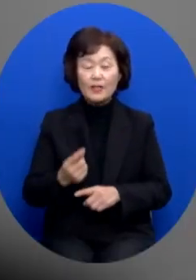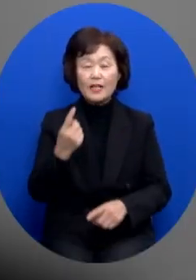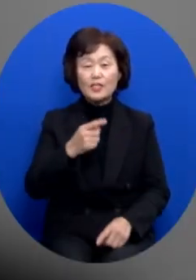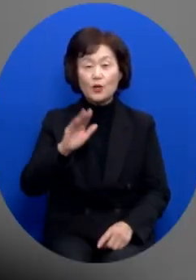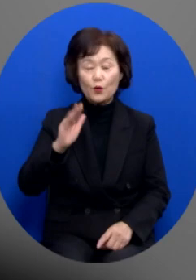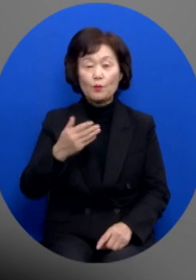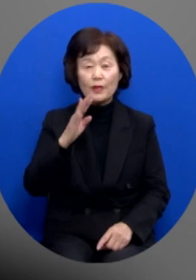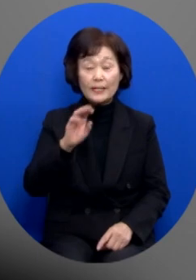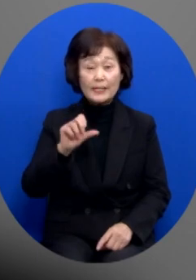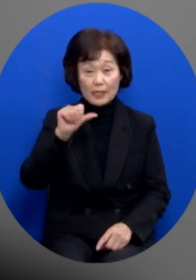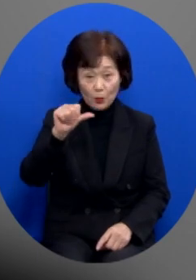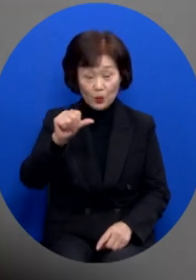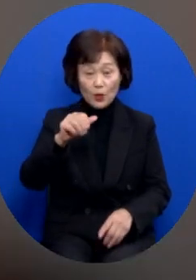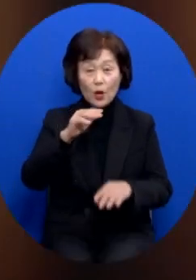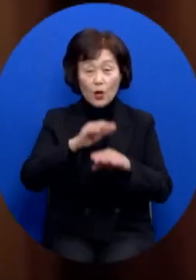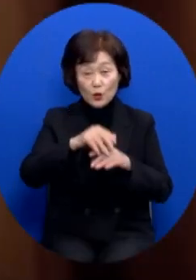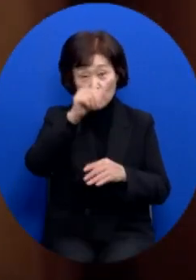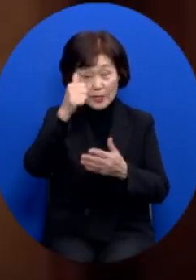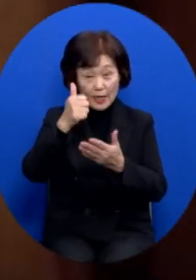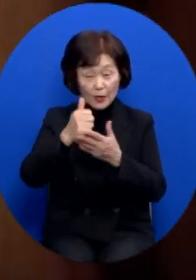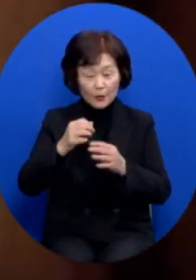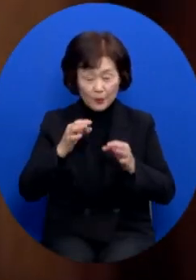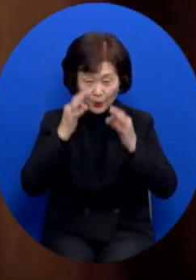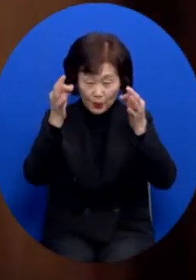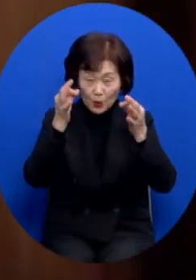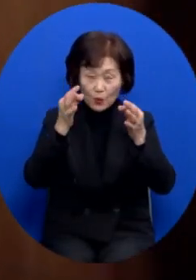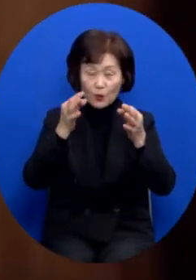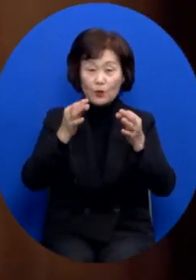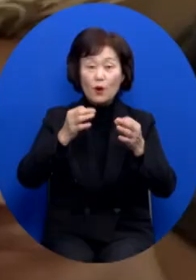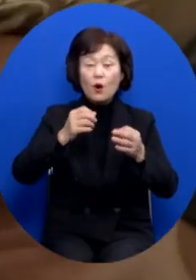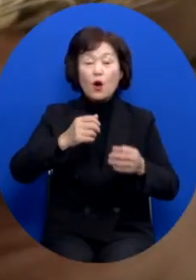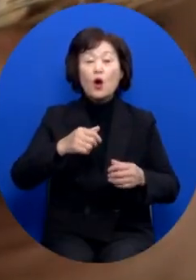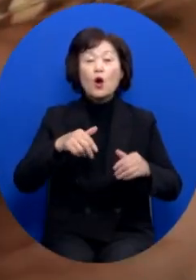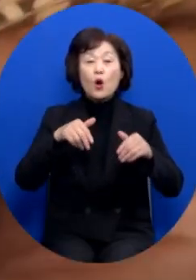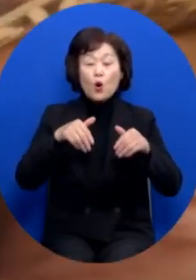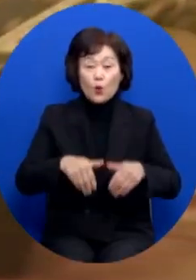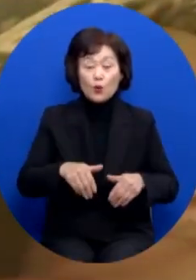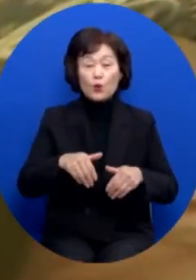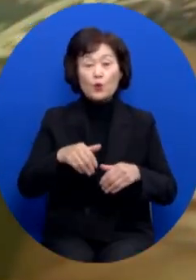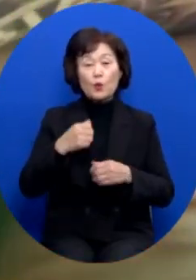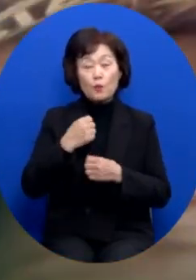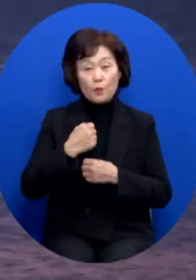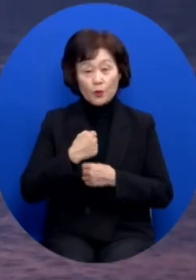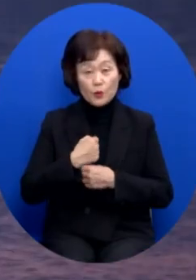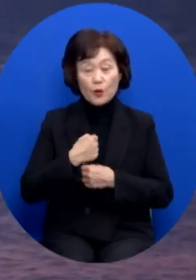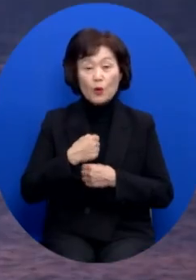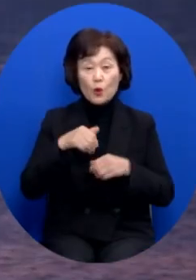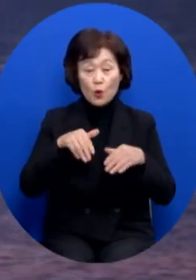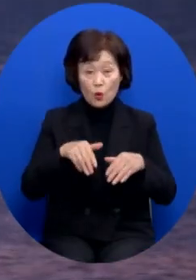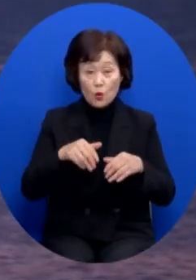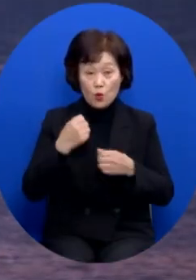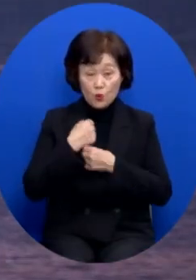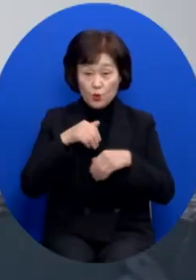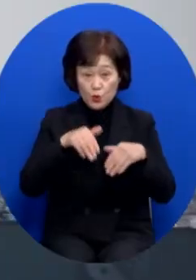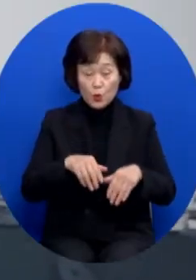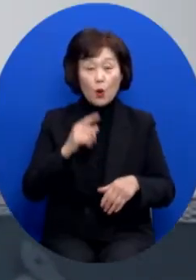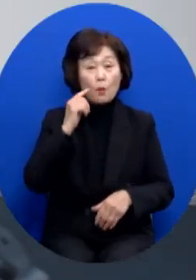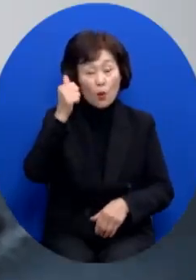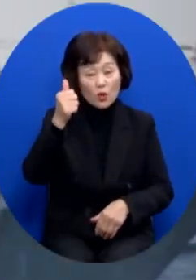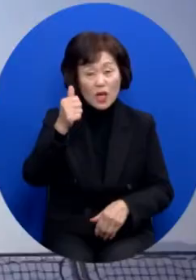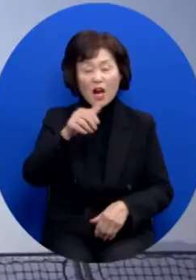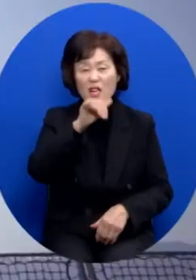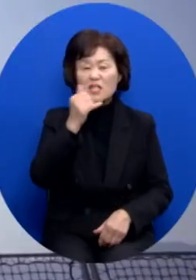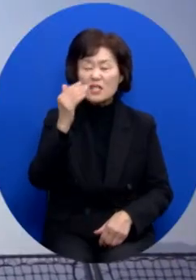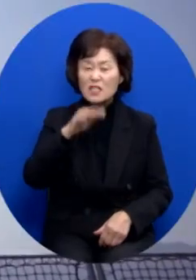1945년 손원일 제독의 노력으로 해군에는 교회와 군종 목사가 세워졌지만 해군 함정과 교구지에는 군종 목사를 파견할 인원이